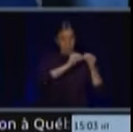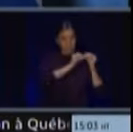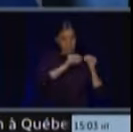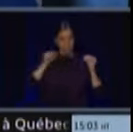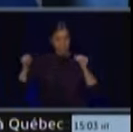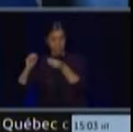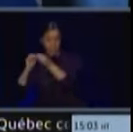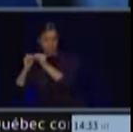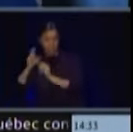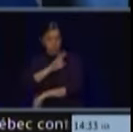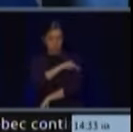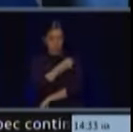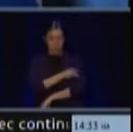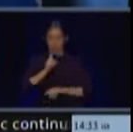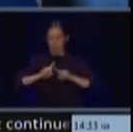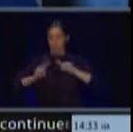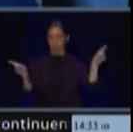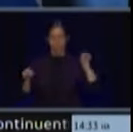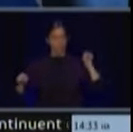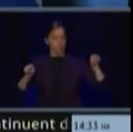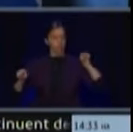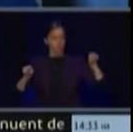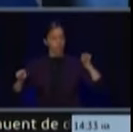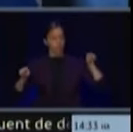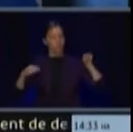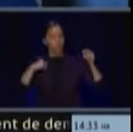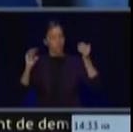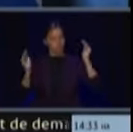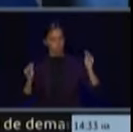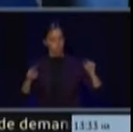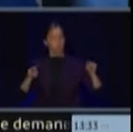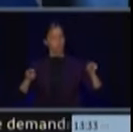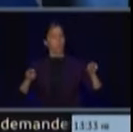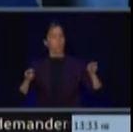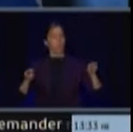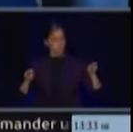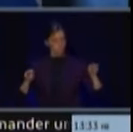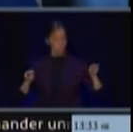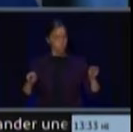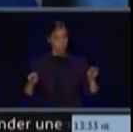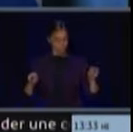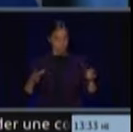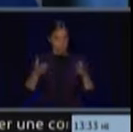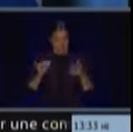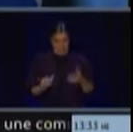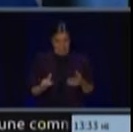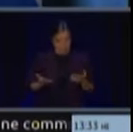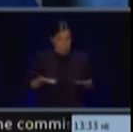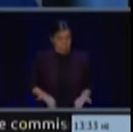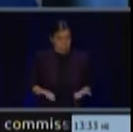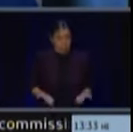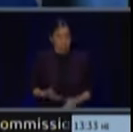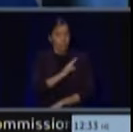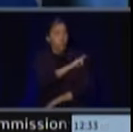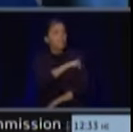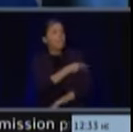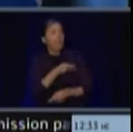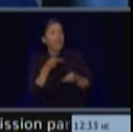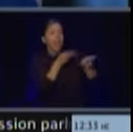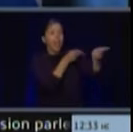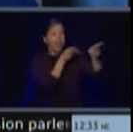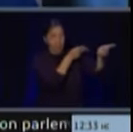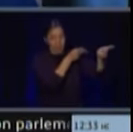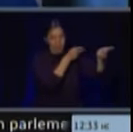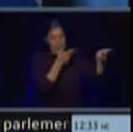premier ministre l'a dit, c'est que là, on le voit, il y a une relation directe entre ceux qui sont non vaccinés, puis qui rentrent à l'hôpital, puis encore pire, qui vont aux